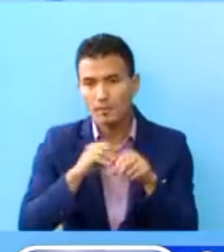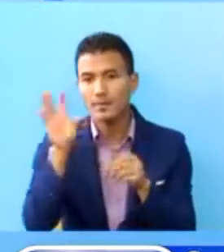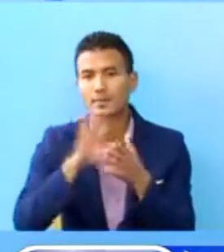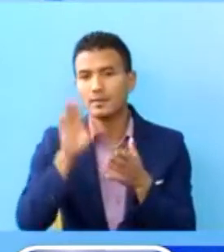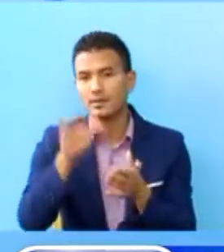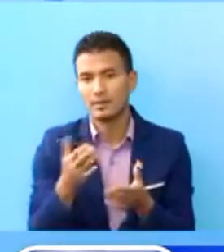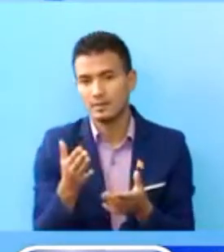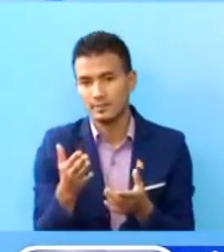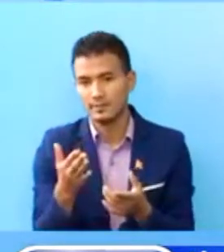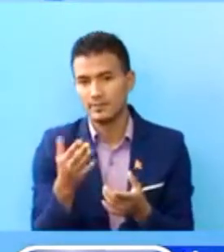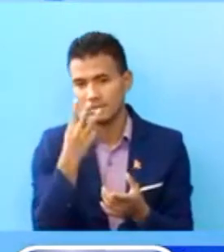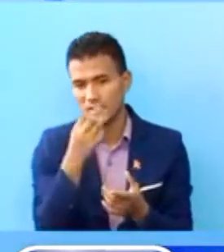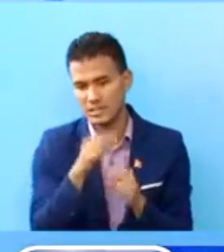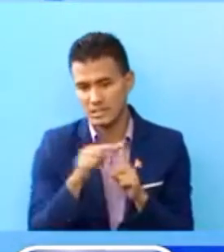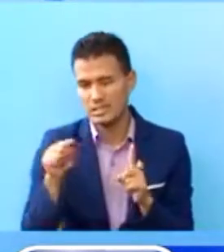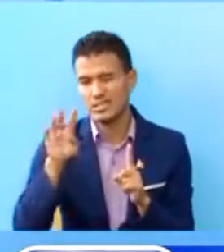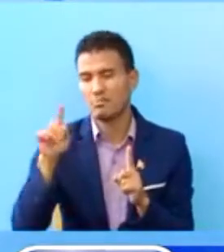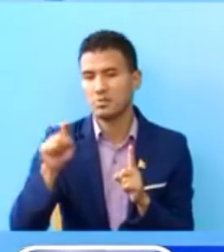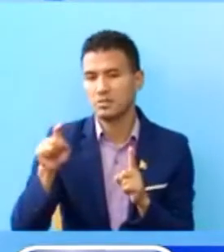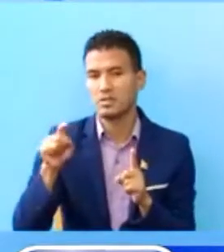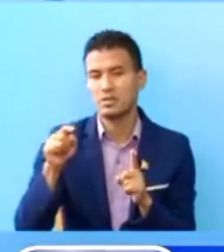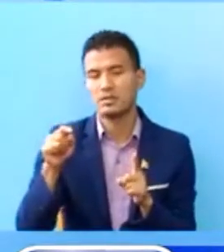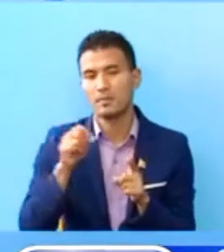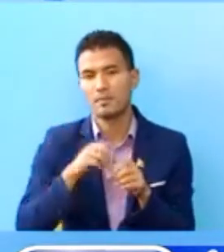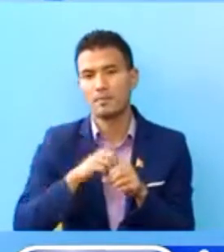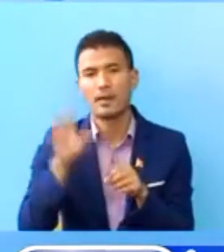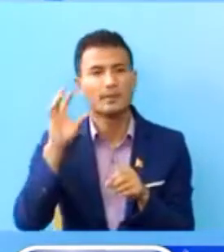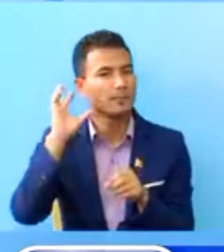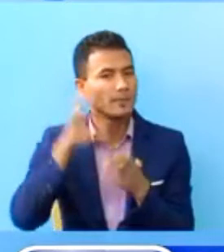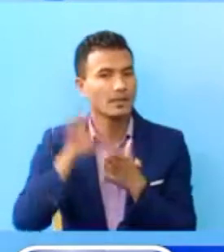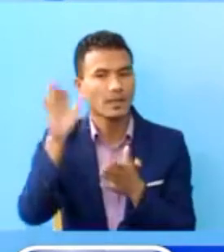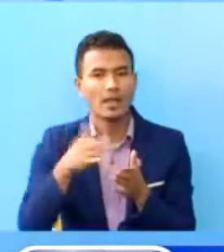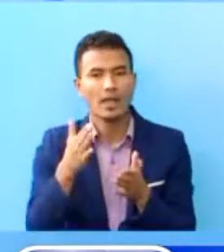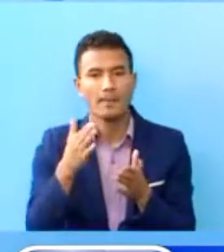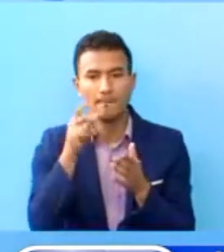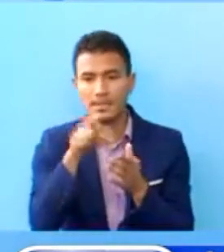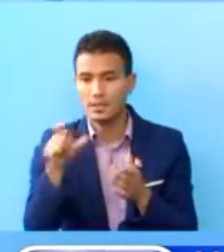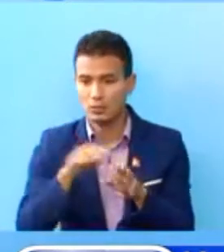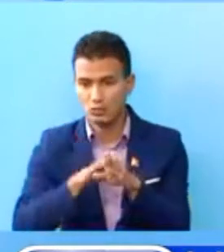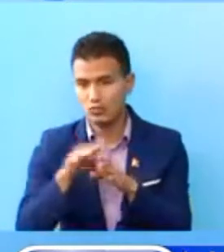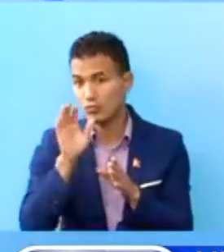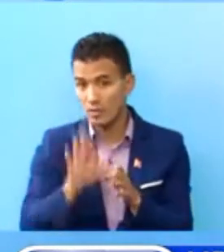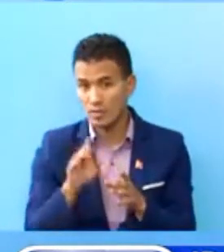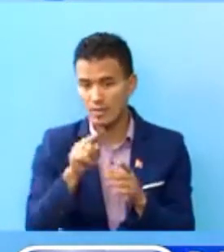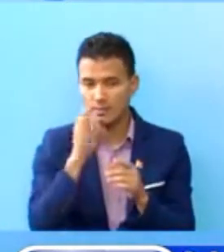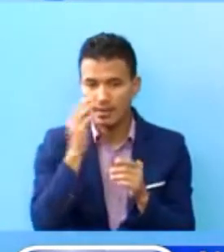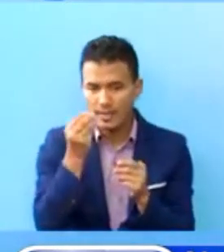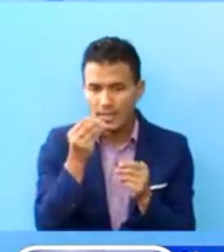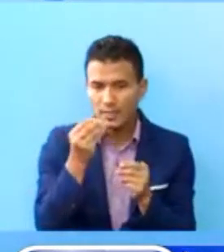बाहिरबाट नआएका 3-4% बाहिरदेखि नआएका र त्यस्ता व्यक्तिहरू छन् र त्यसमा केही न केही खालको लिङ्क